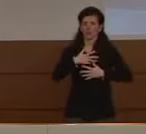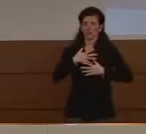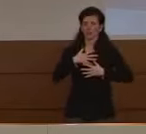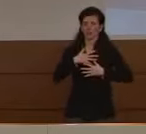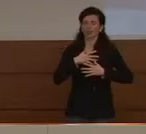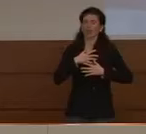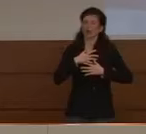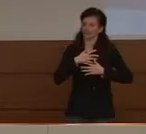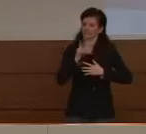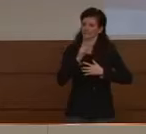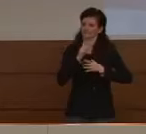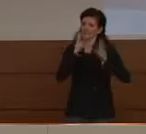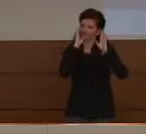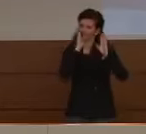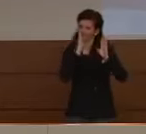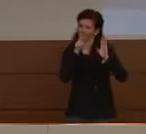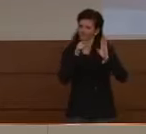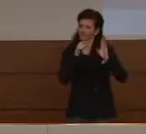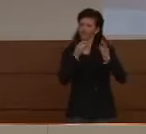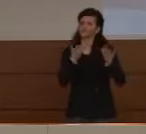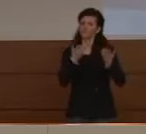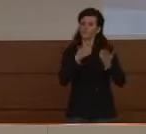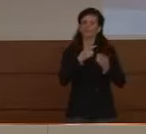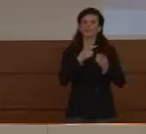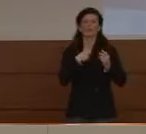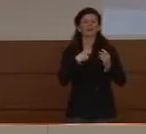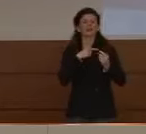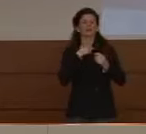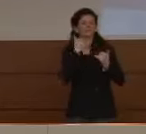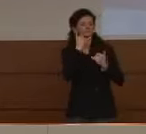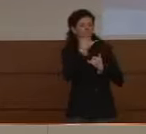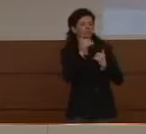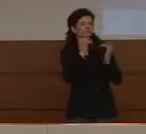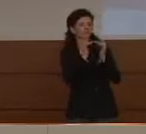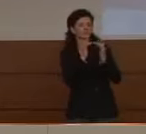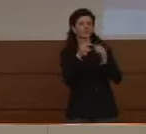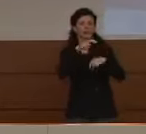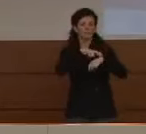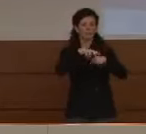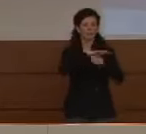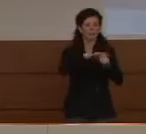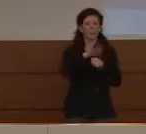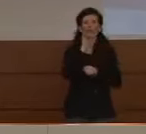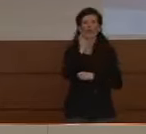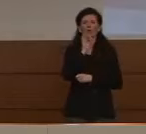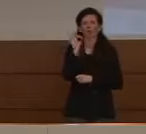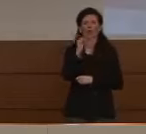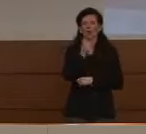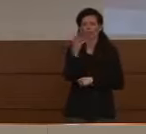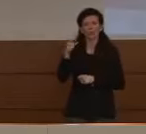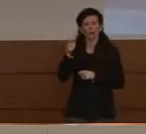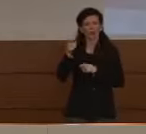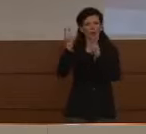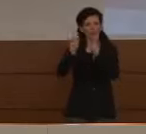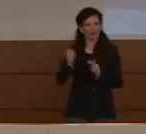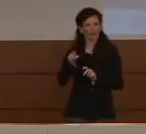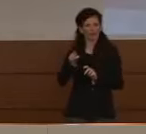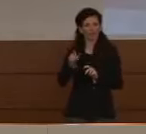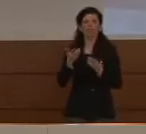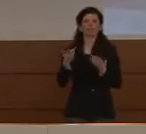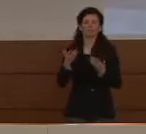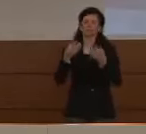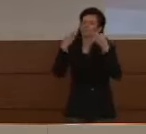la massima attenzione confrontandosi o con il meglio curante o con uno dei numeri di riferimento si arriva poi a decidere chi è